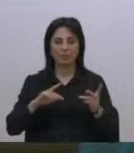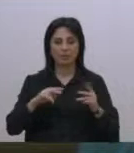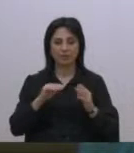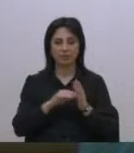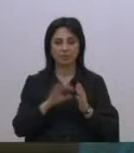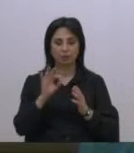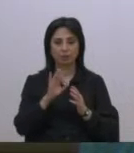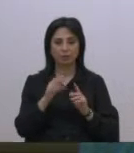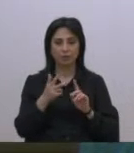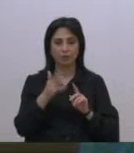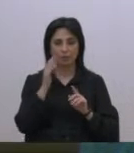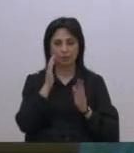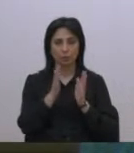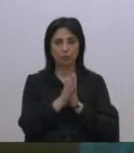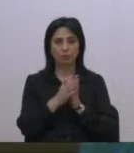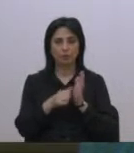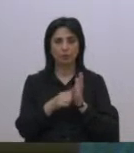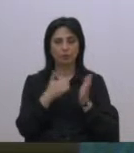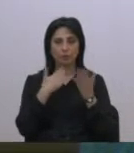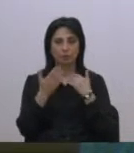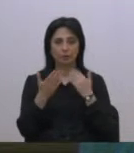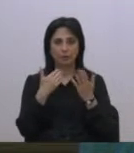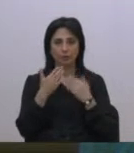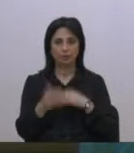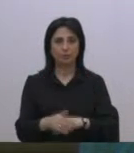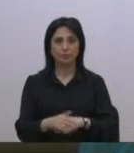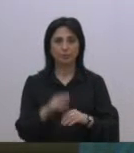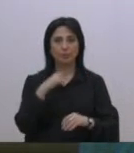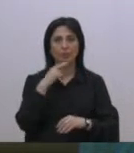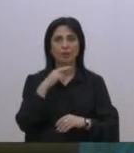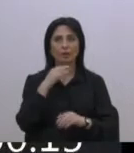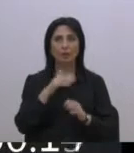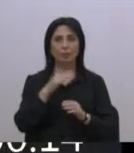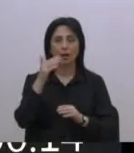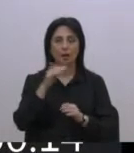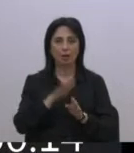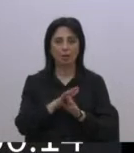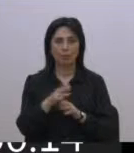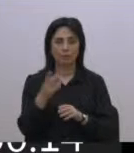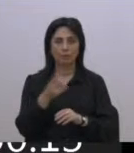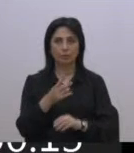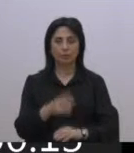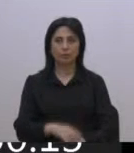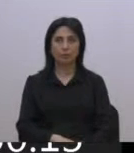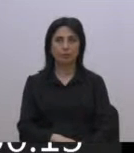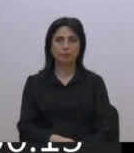შეტანის შესახებ მესამე მოსმენით ხო ჩართოთ კენჭისხის რეჟიმი. ყურადღება მაღალი კვორუმი არის აქ საჭირო.